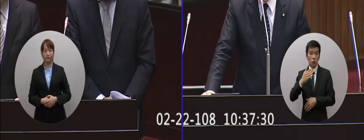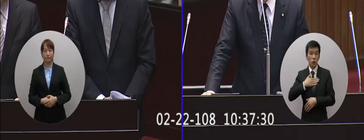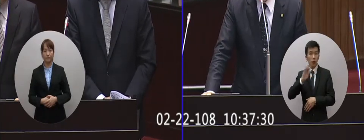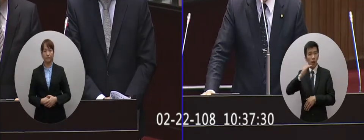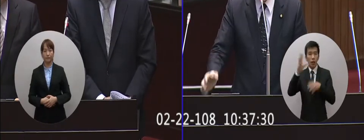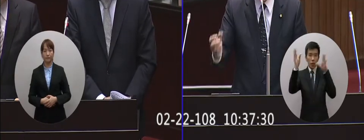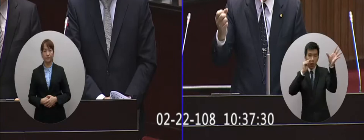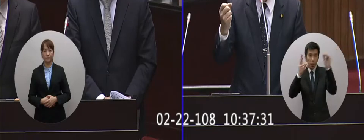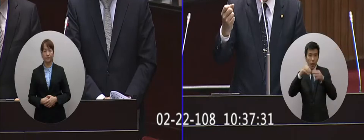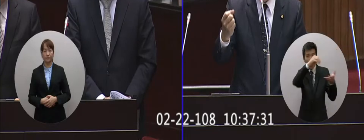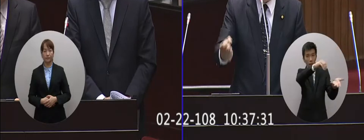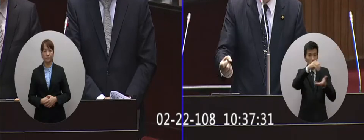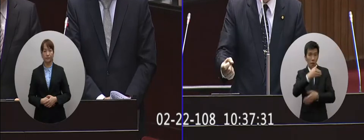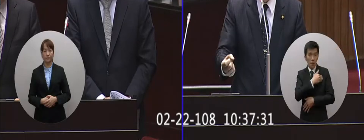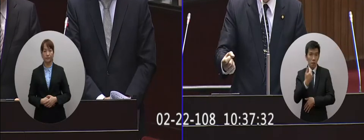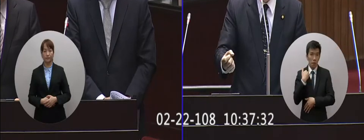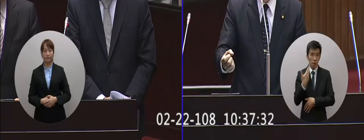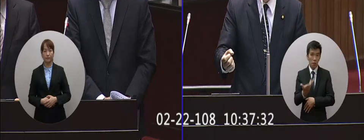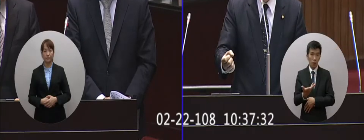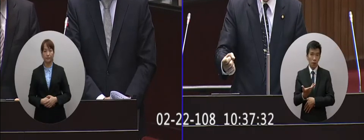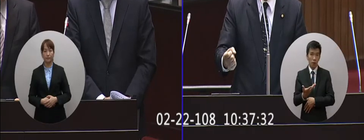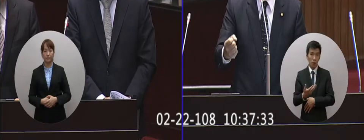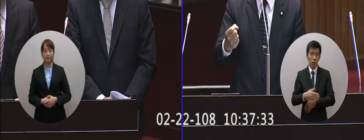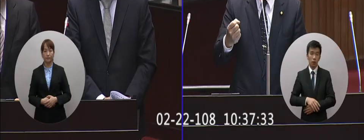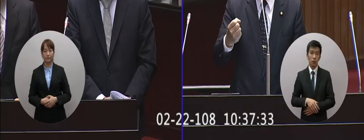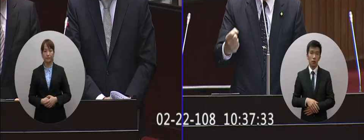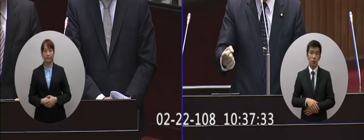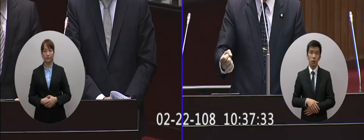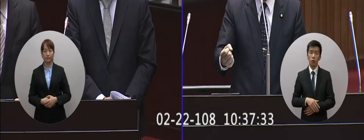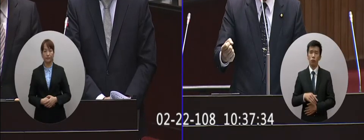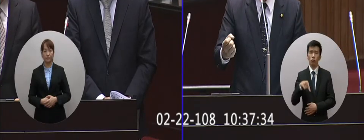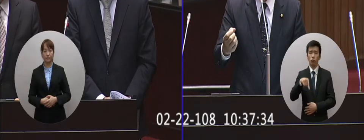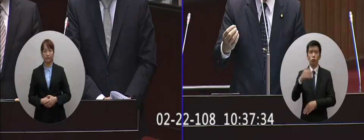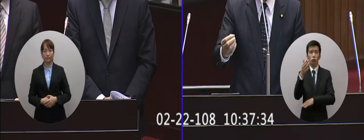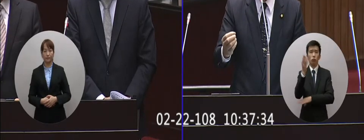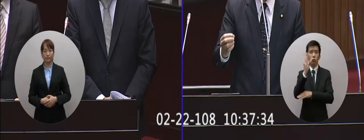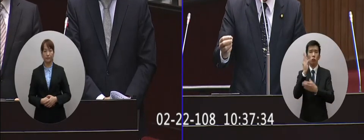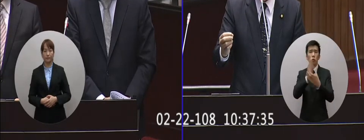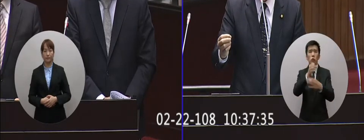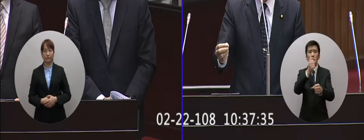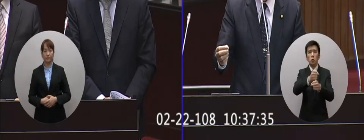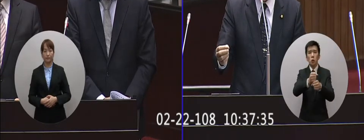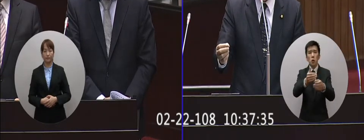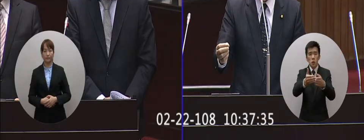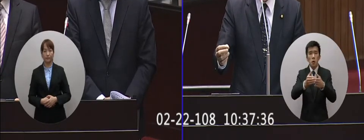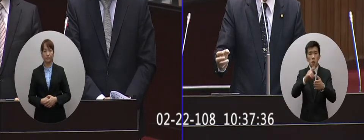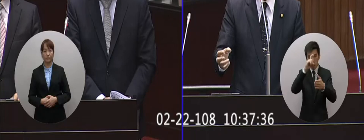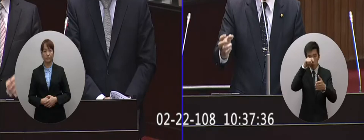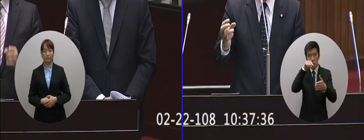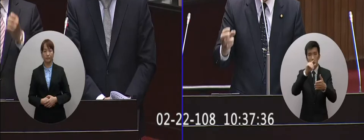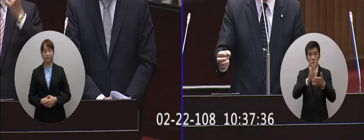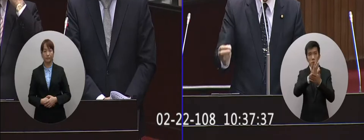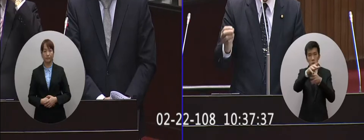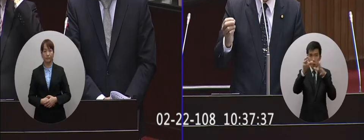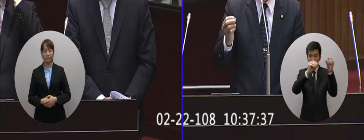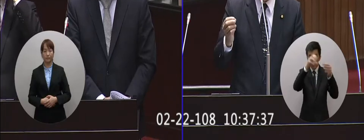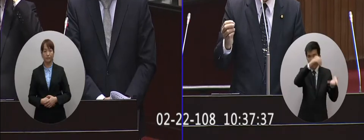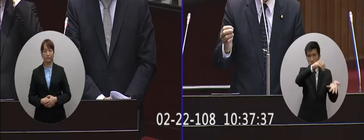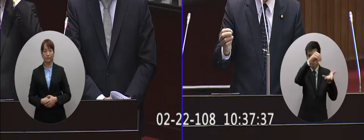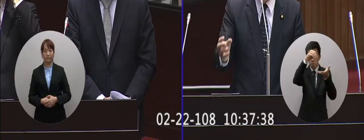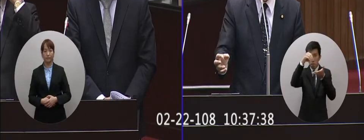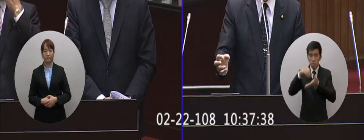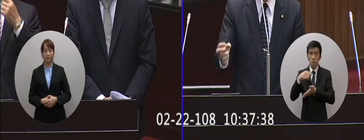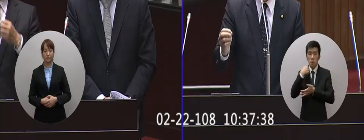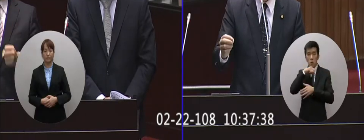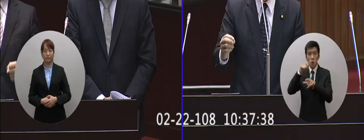然是政府缴的协会，你就是有机会要去辅导本土的厂商，把这一些资料